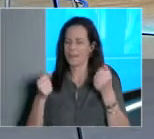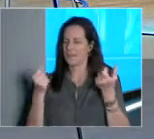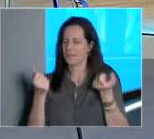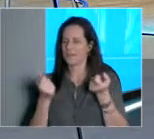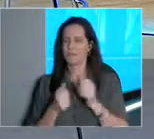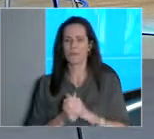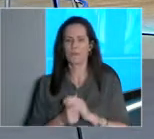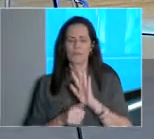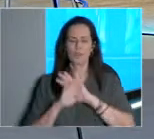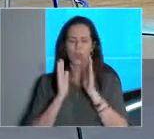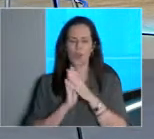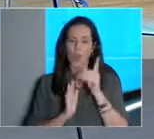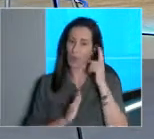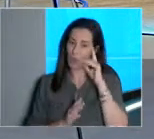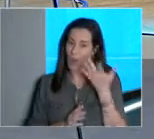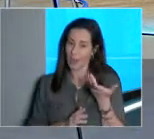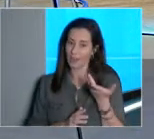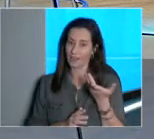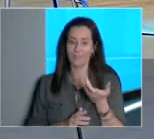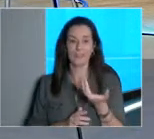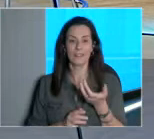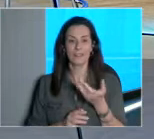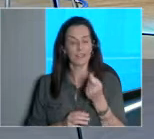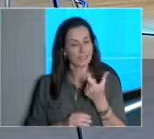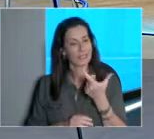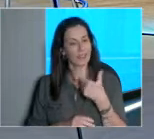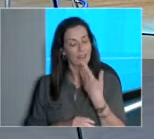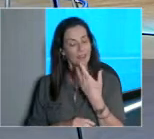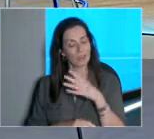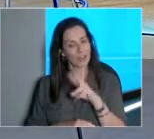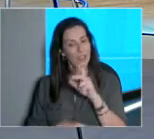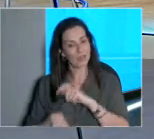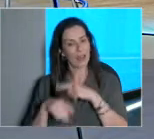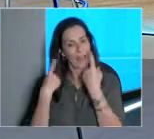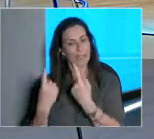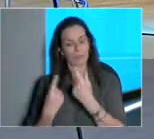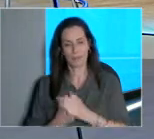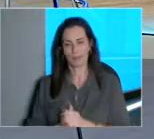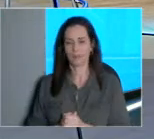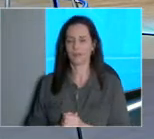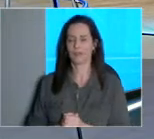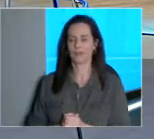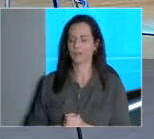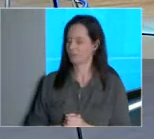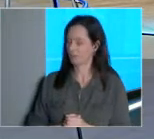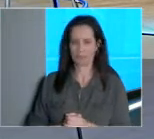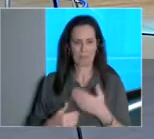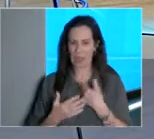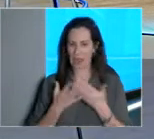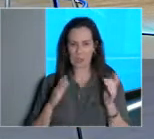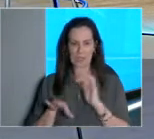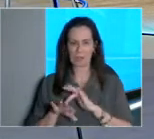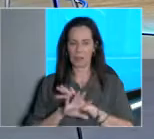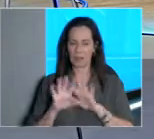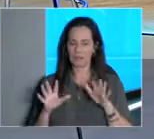של יוקר המחיה. אז חשבתי שאולי בפחות בתחילת השבוע לקחת לך קצת זמן בשביל עצמך. לא, האמת היא שלא.